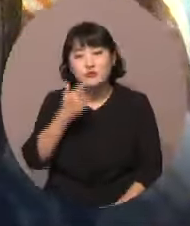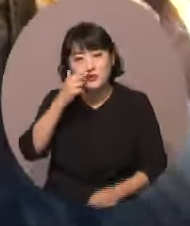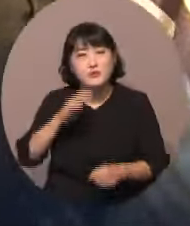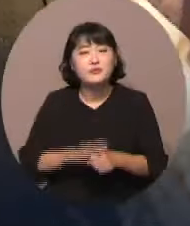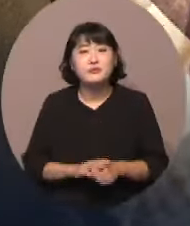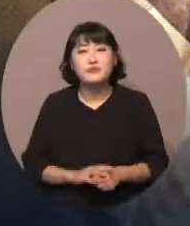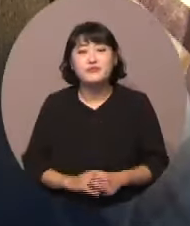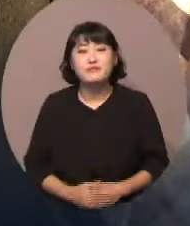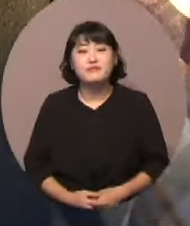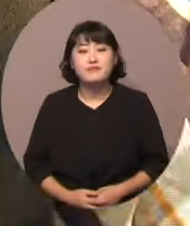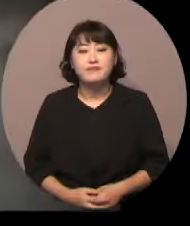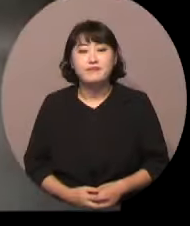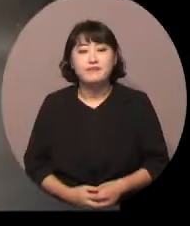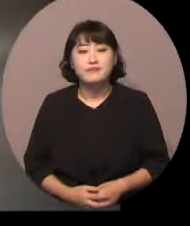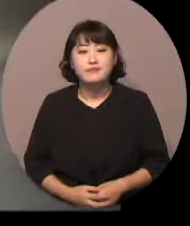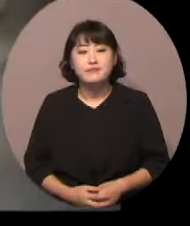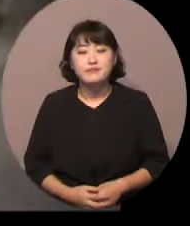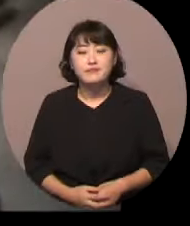너무 보냐.